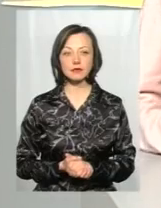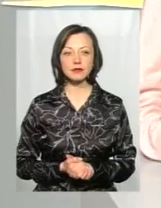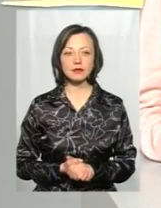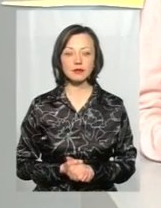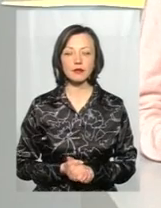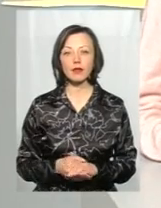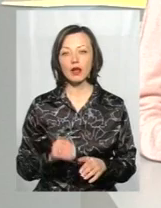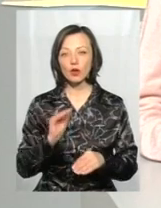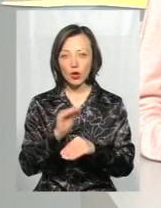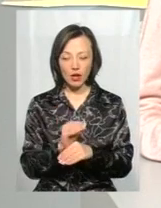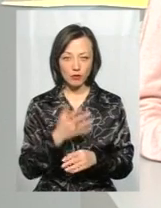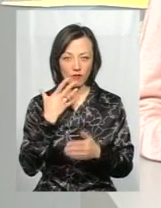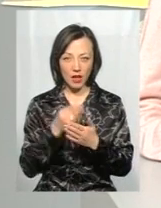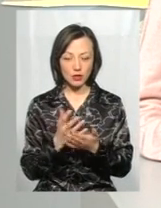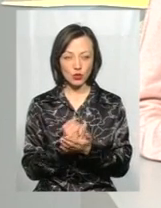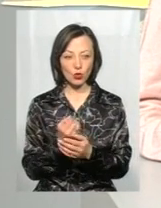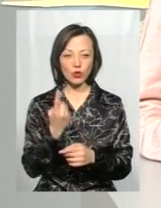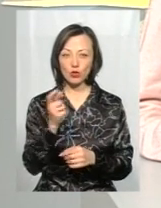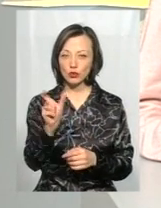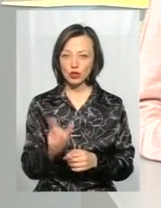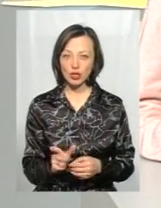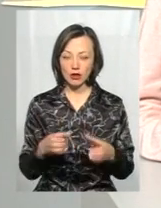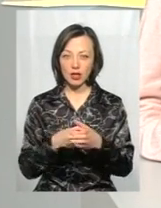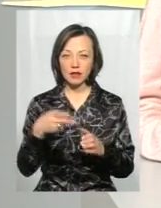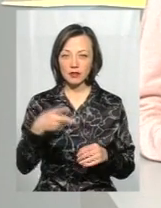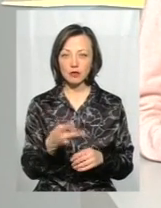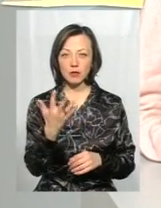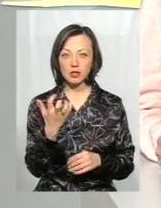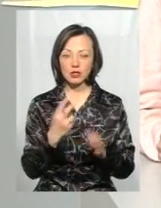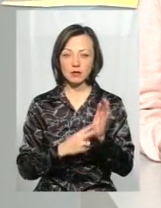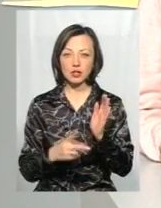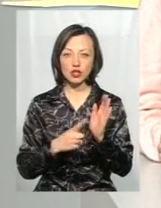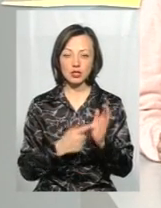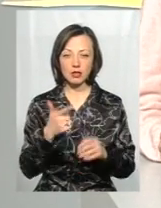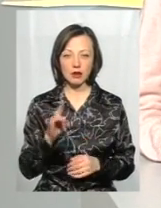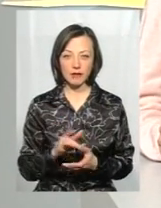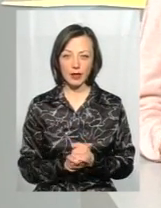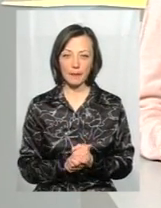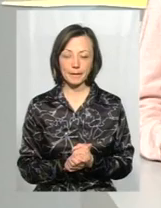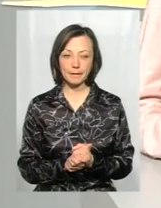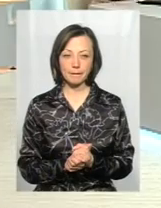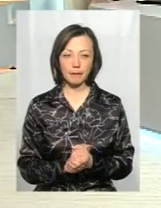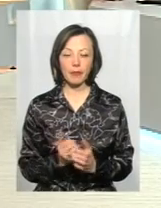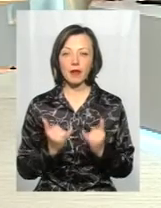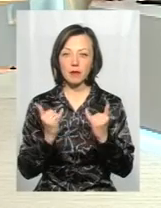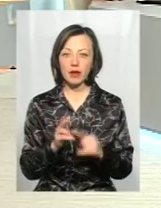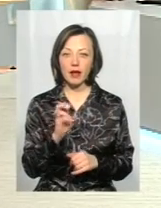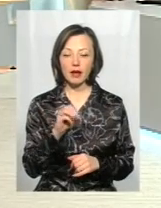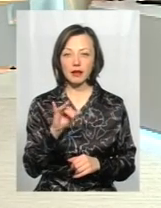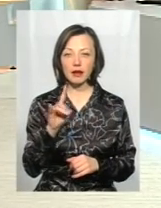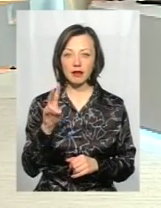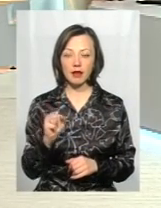Додам, що власні доходи на одного жителя у цій громаді становили 2576 гривень. Пані Катерино, як ви